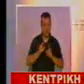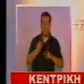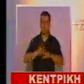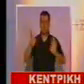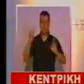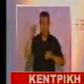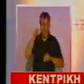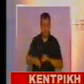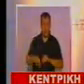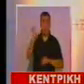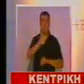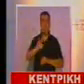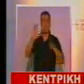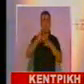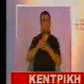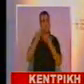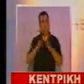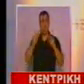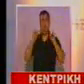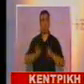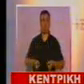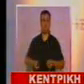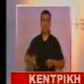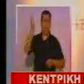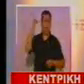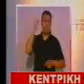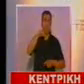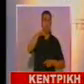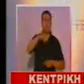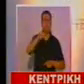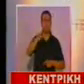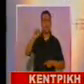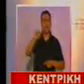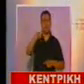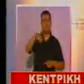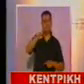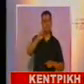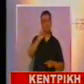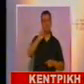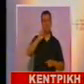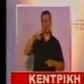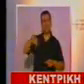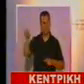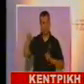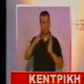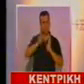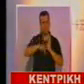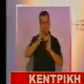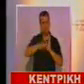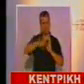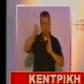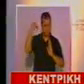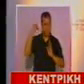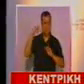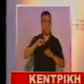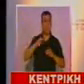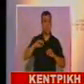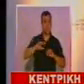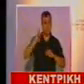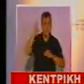Ευρωπαϊκής Ένωσης, από τη συνθήκη του Μάστριχτ, από την στρατηγική της Ευρωπαϊκής Ένωσης μέχρι το